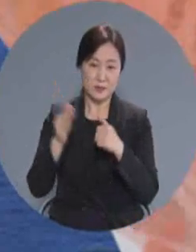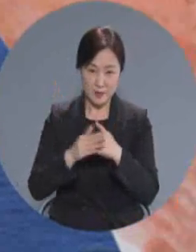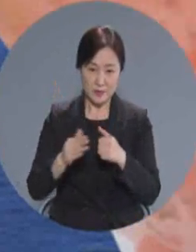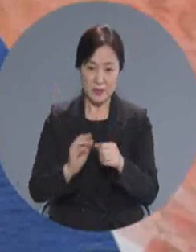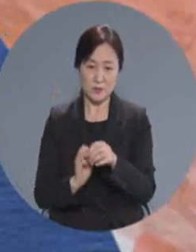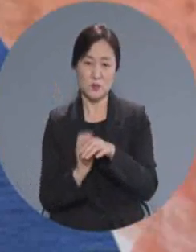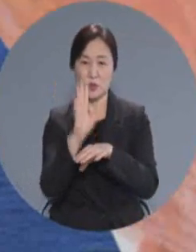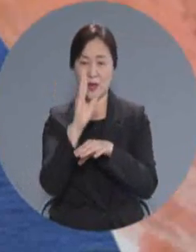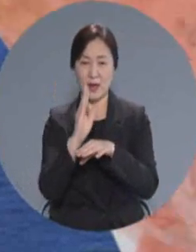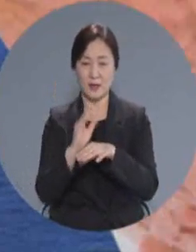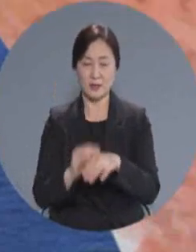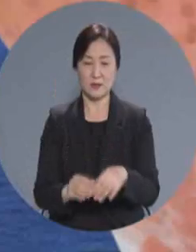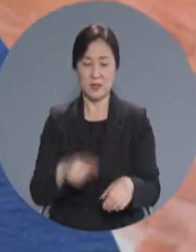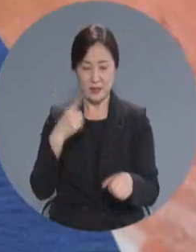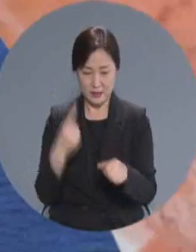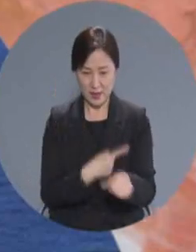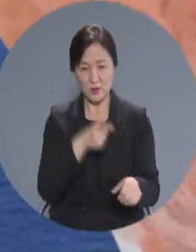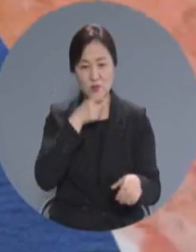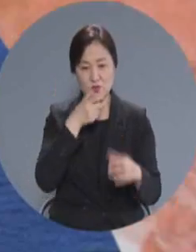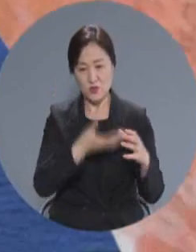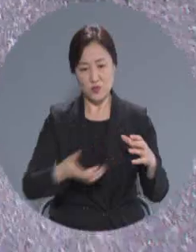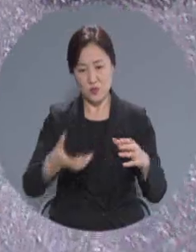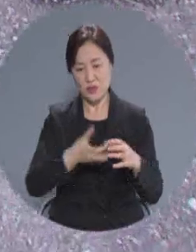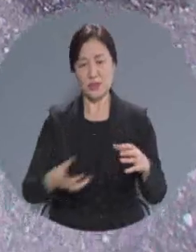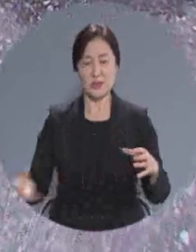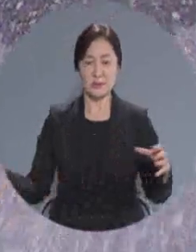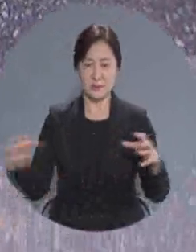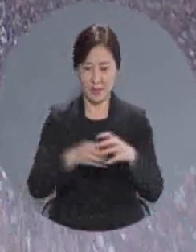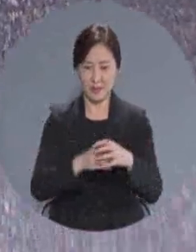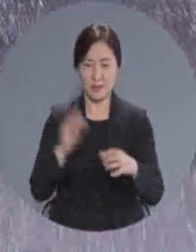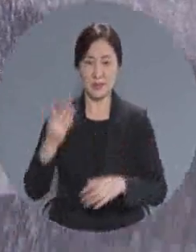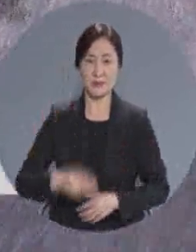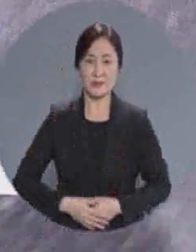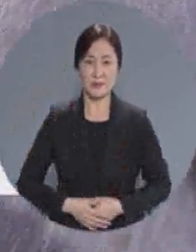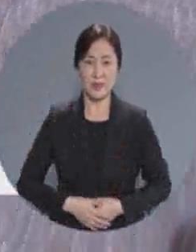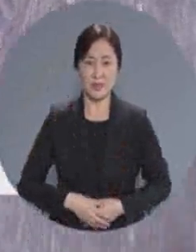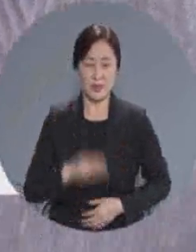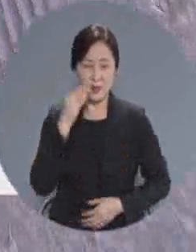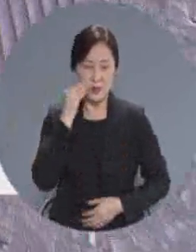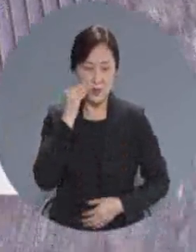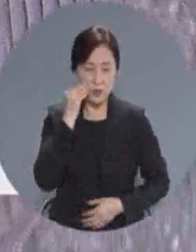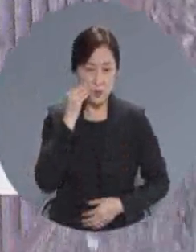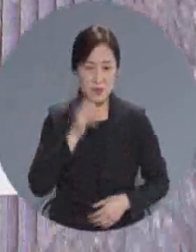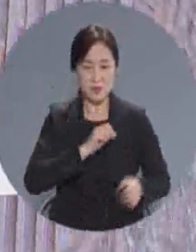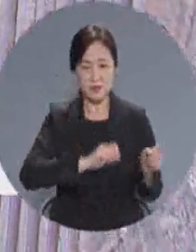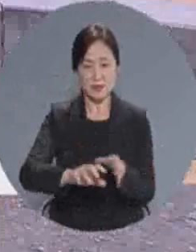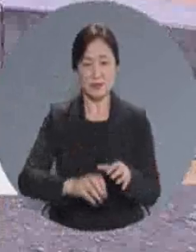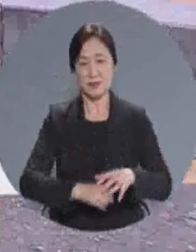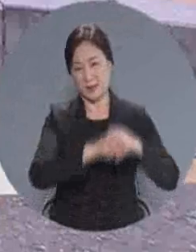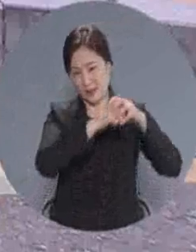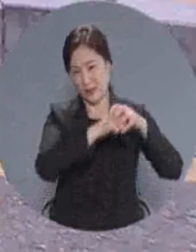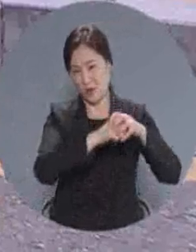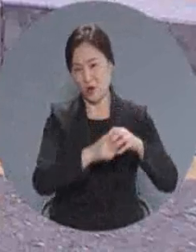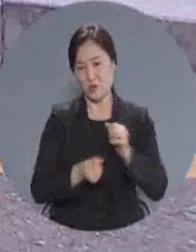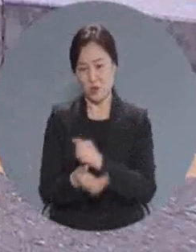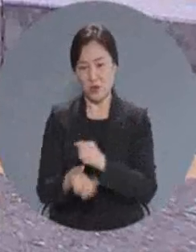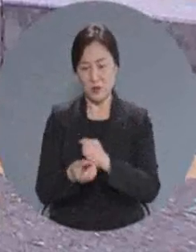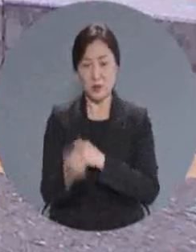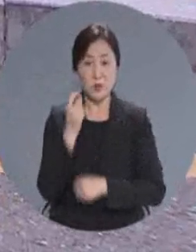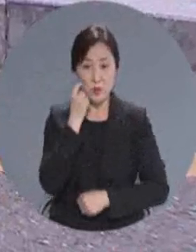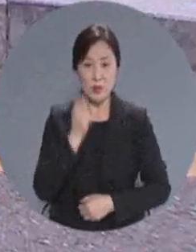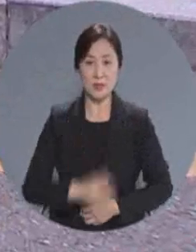흘러넘쳐 그대로 호수에 유입되고 있었던 겁니다. 그리고 여기 퇴적물이 쌓여서 지금 물이 좀 깨끗하게 못 나가는 거죠. 얼마 전 시설